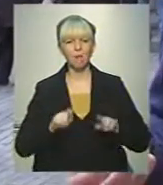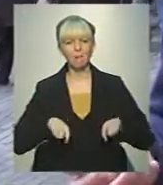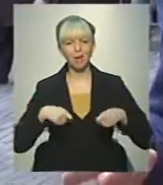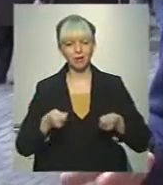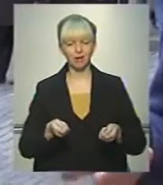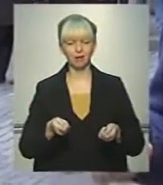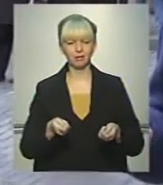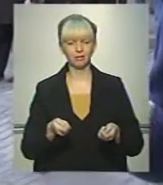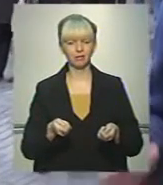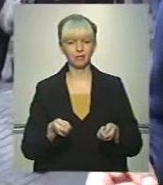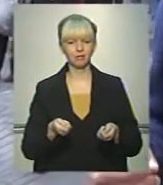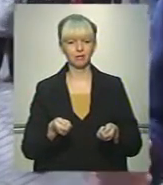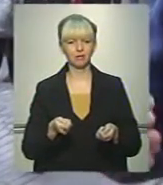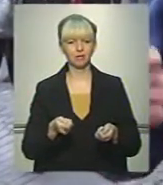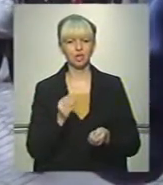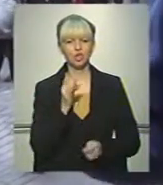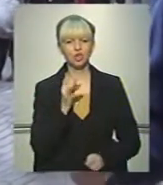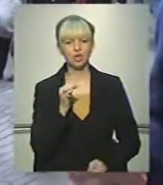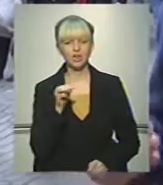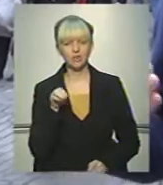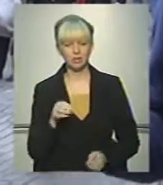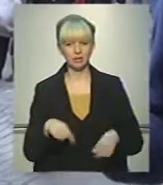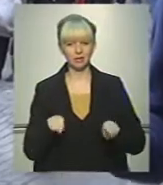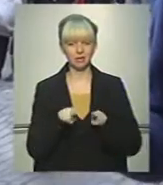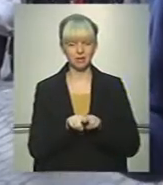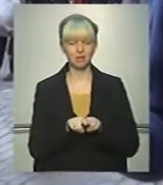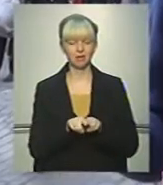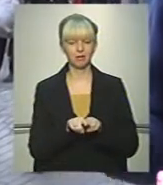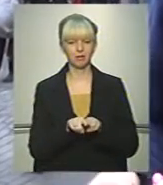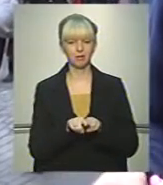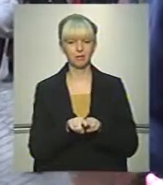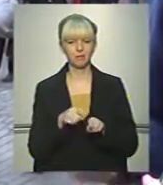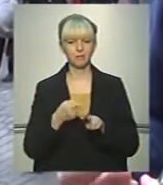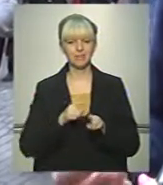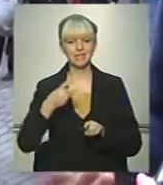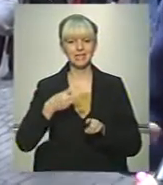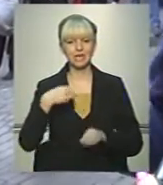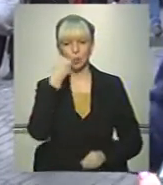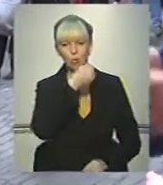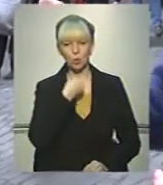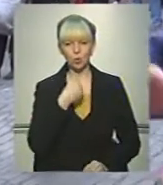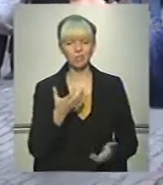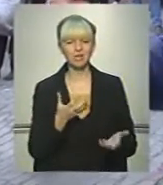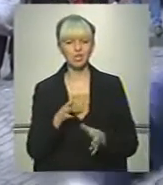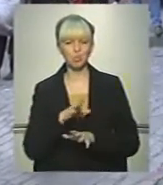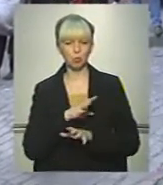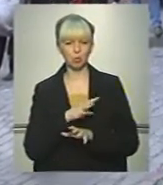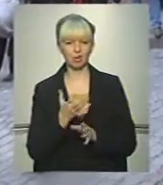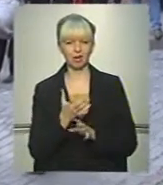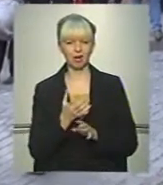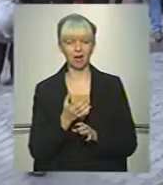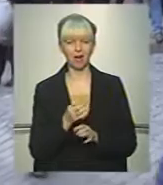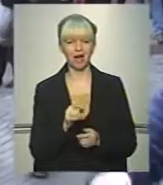і шрифт, і саме цей 30-ми роками, тобто, щоб якась була така